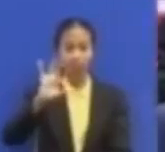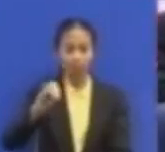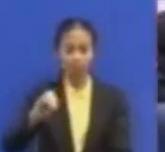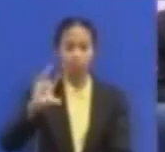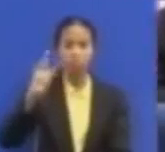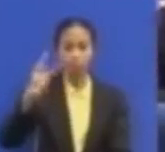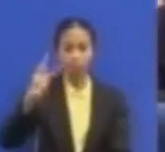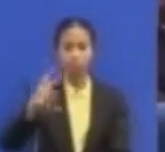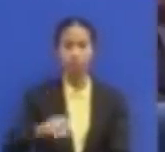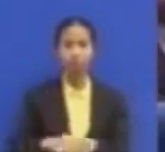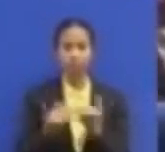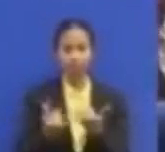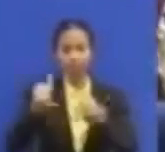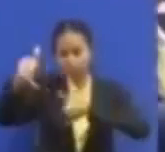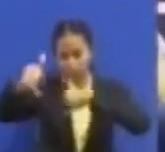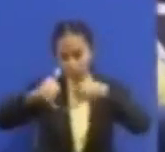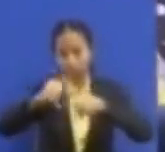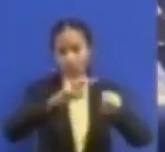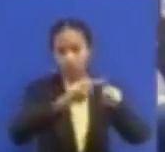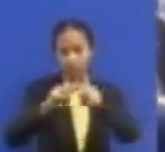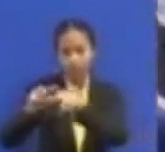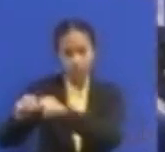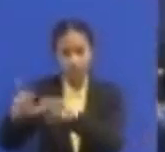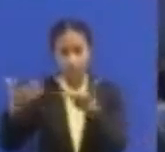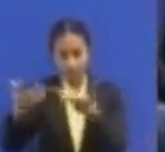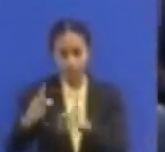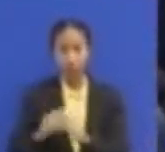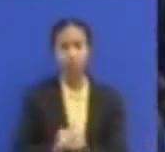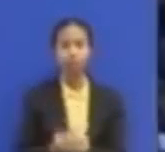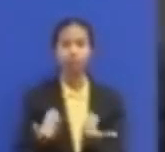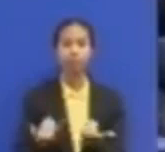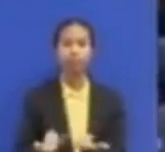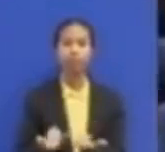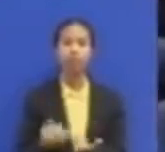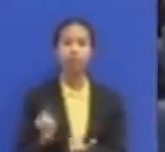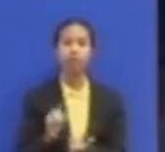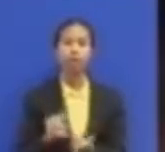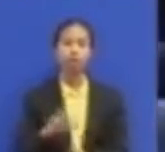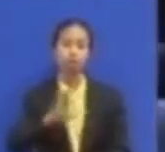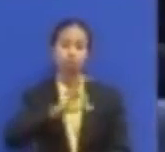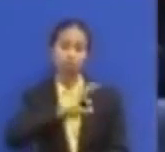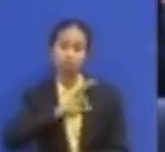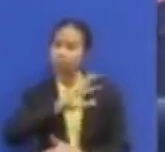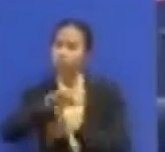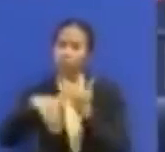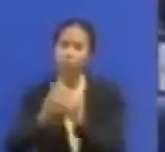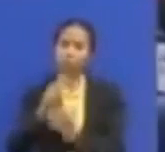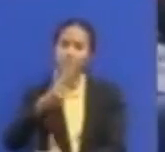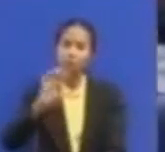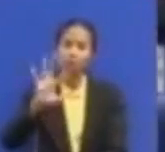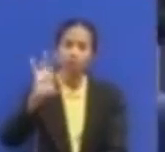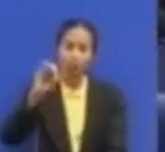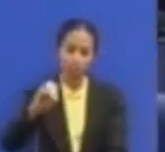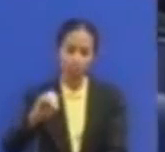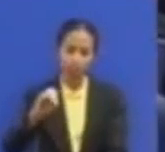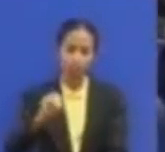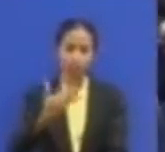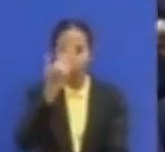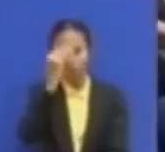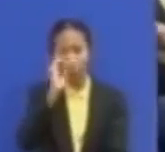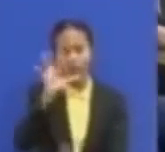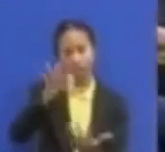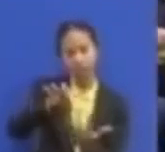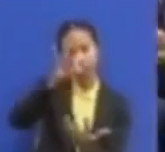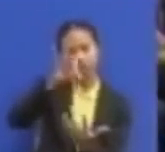ซึ่งเข้ามาอยู่ในที่ประชุมขณะนี้และการนำสมาชิกทั้ง496ท่านวันนี้เพื่อคัดเลือกบุคคล